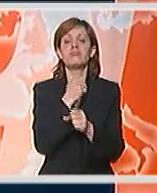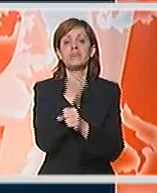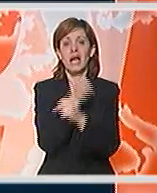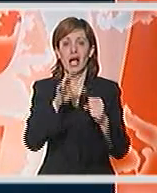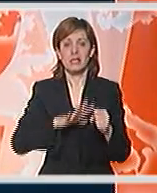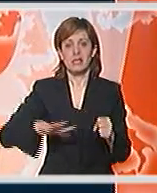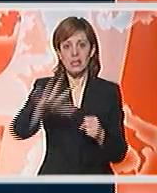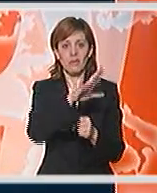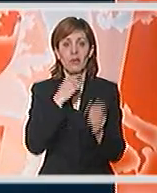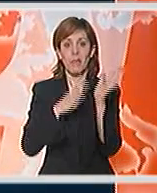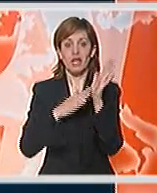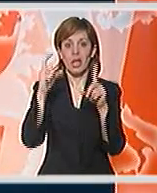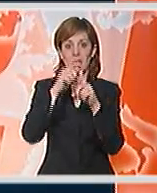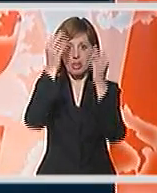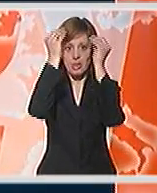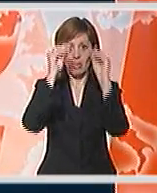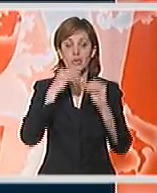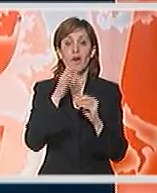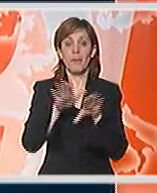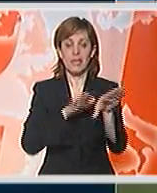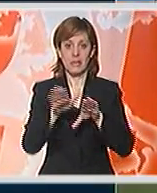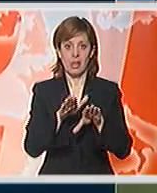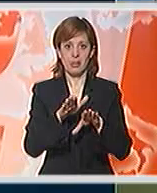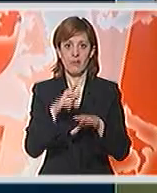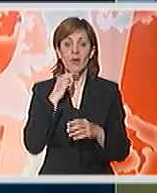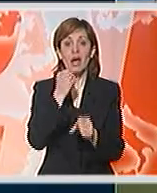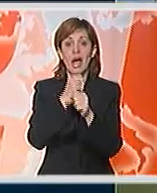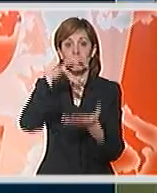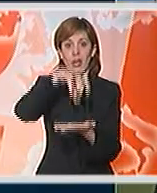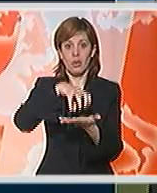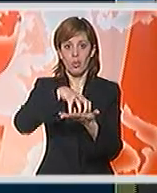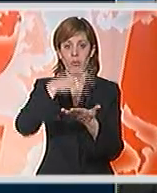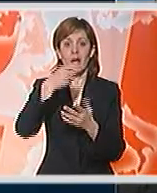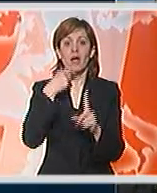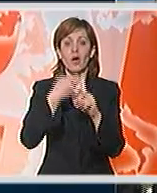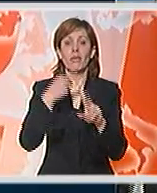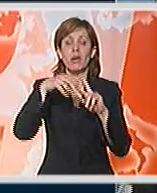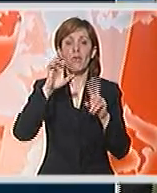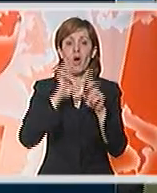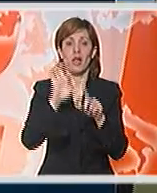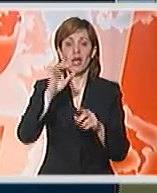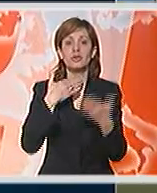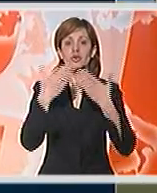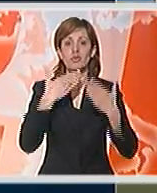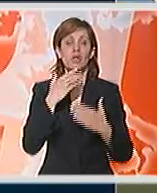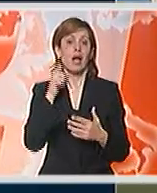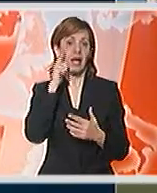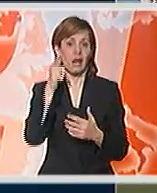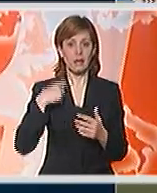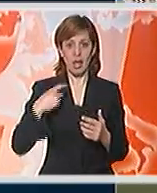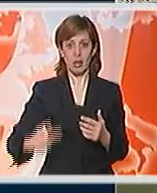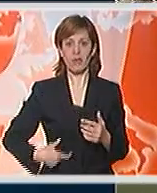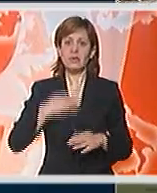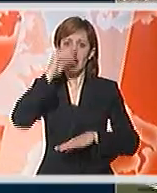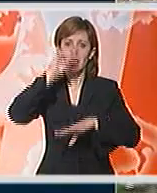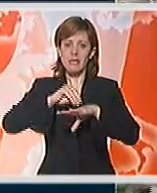razvoja Mlađana Dinkića, saopštilo je resorno ministarstvo. Radna grupa za Korman Poljeće u Skupštini grada Kragujevca podneti